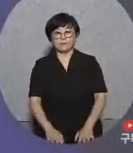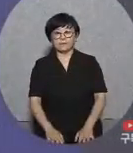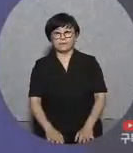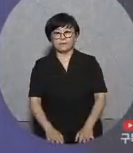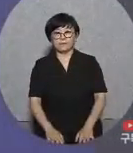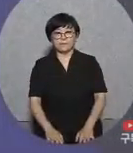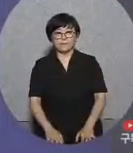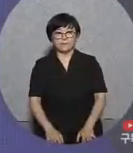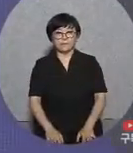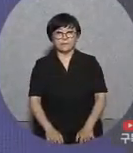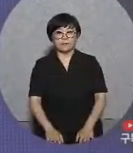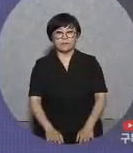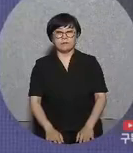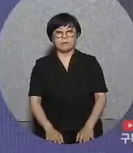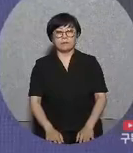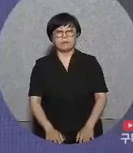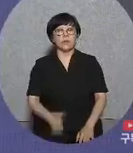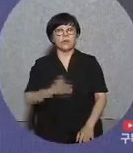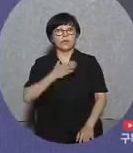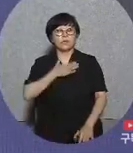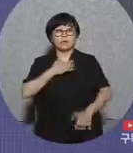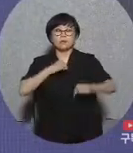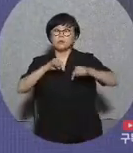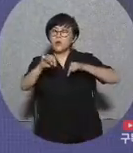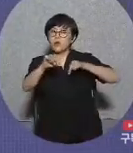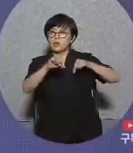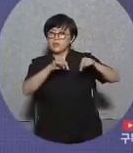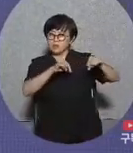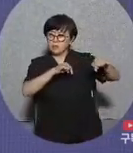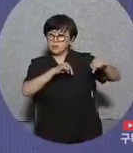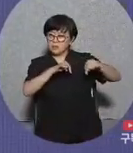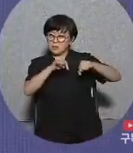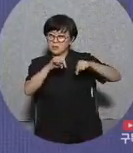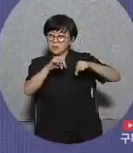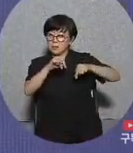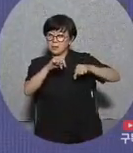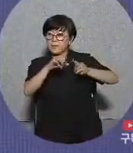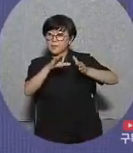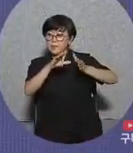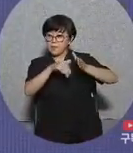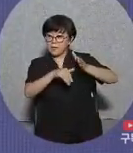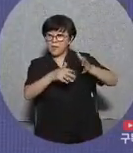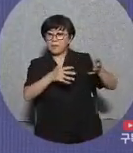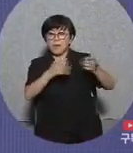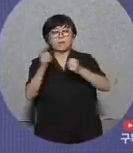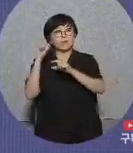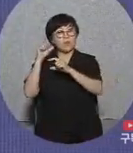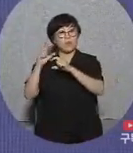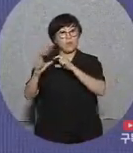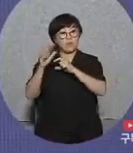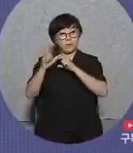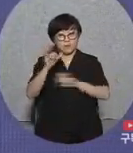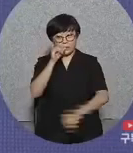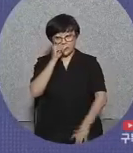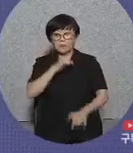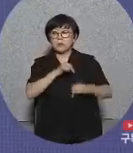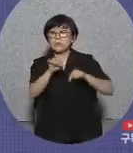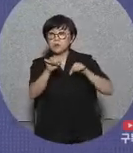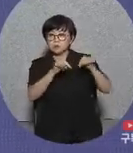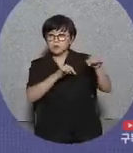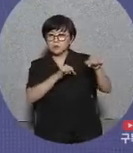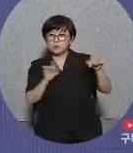아 저는 정치를 하면서 정말로 많은 고민을 합니다 정치는